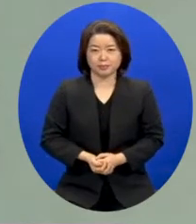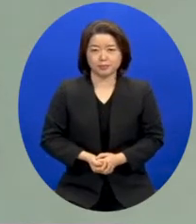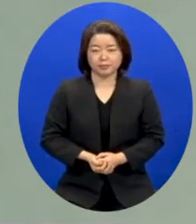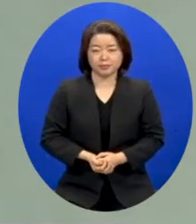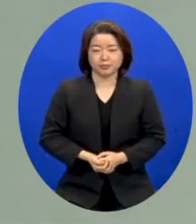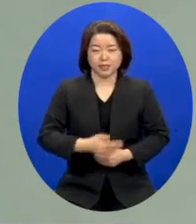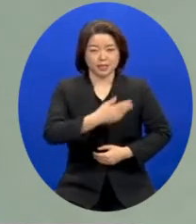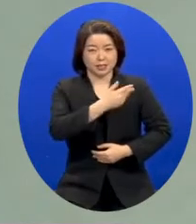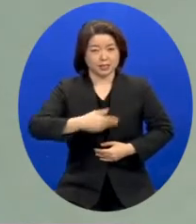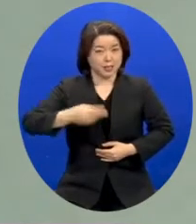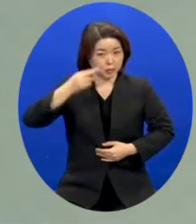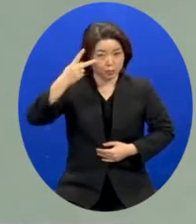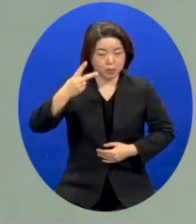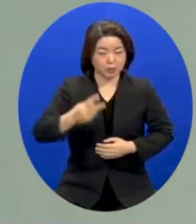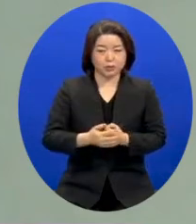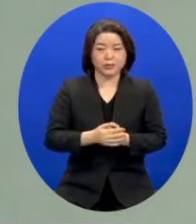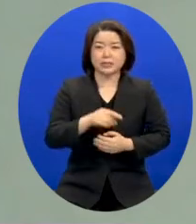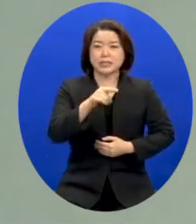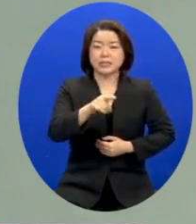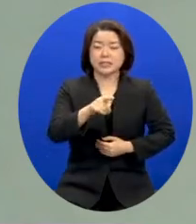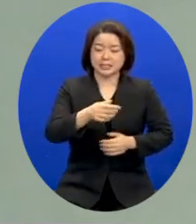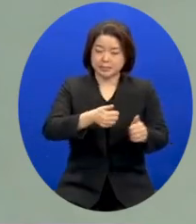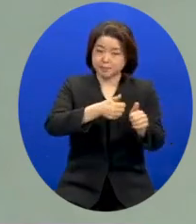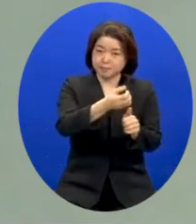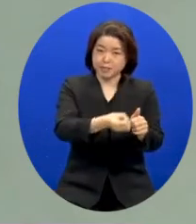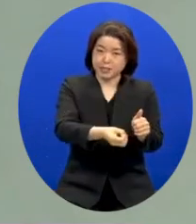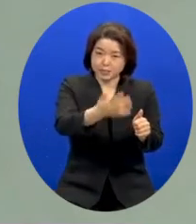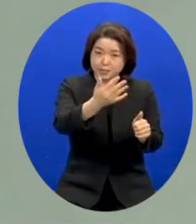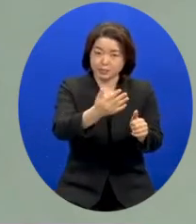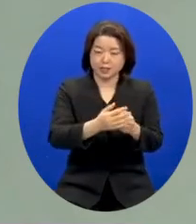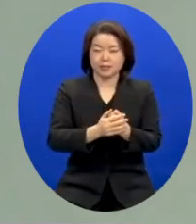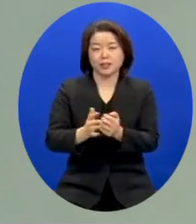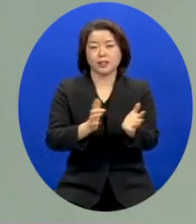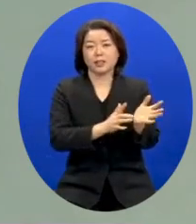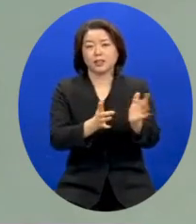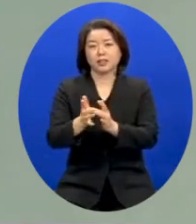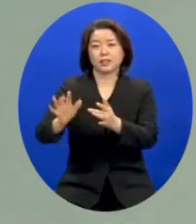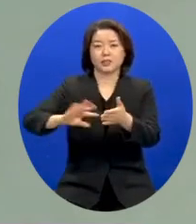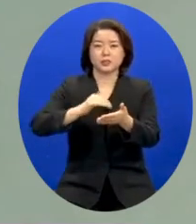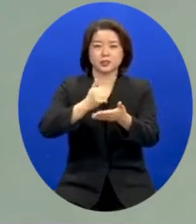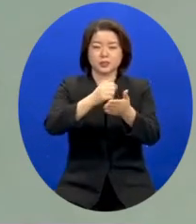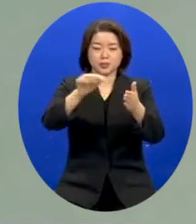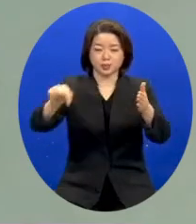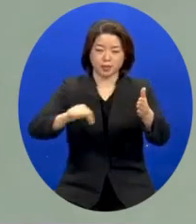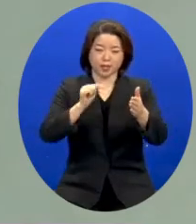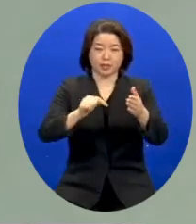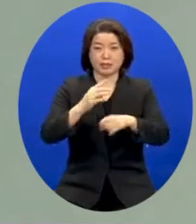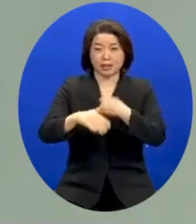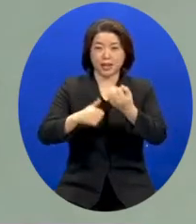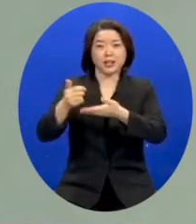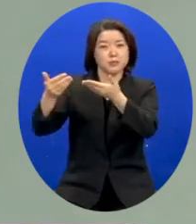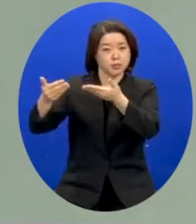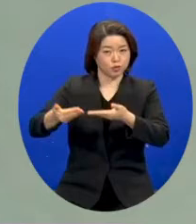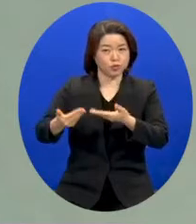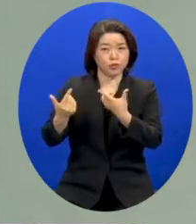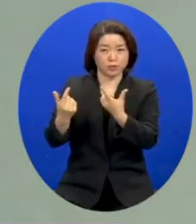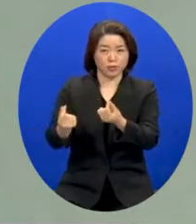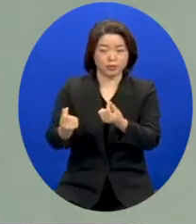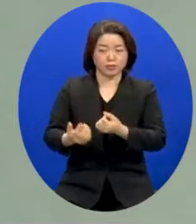사도 바울은 이 승리는 예수 그리스도 안에서 하나님이 주시는 것이라고